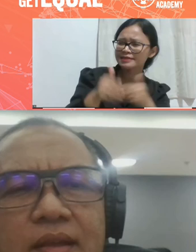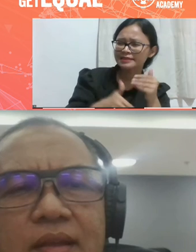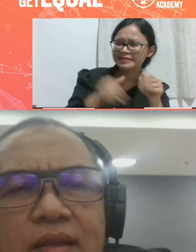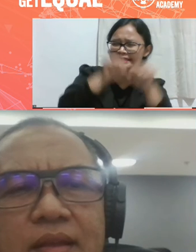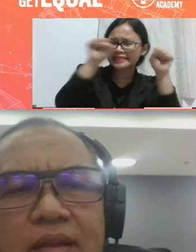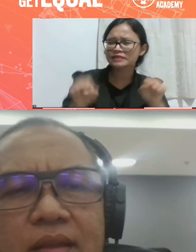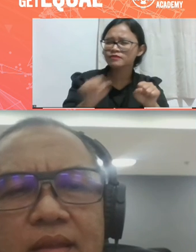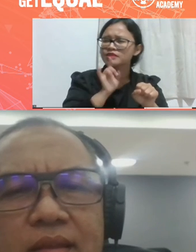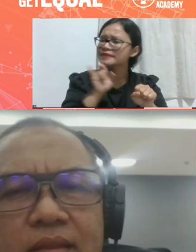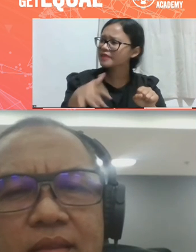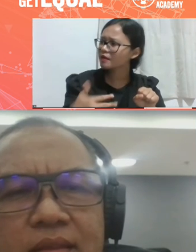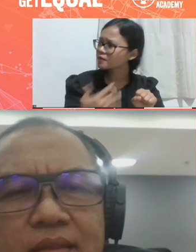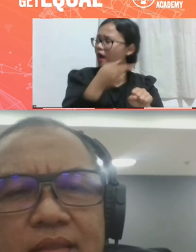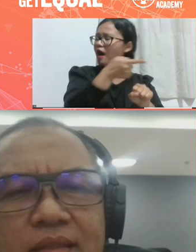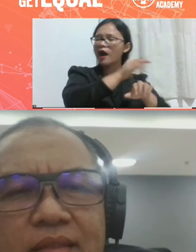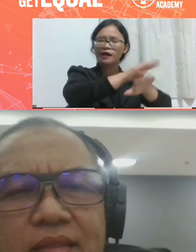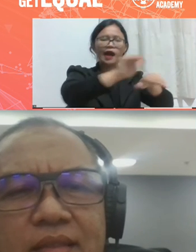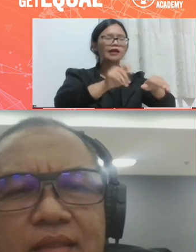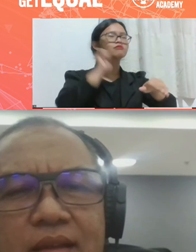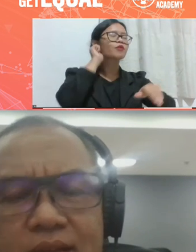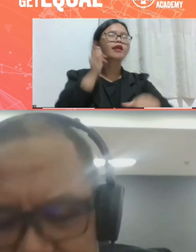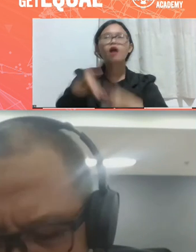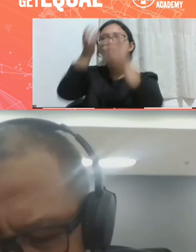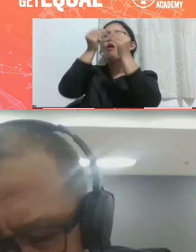perempuan, anak-anak perempuan di sini ketahui Pak? Silakan Pak.